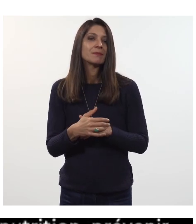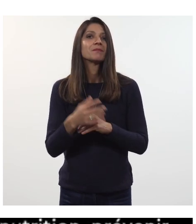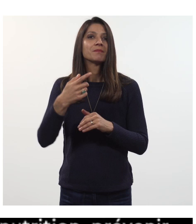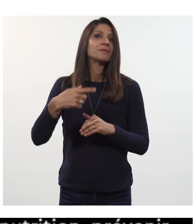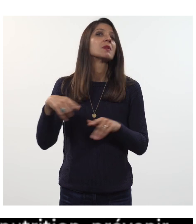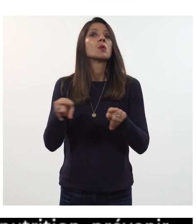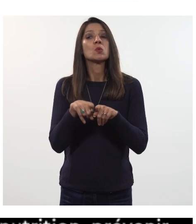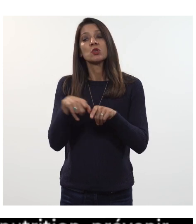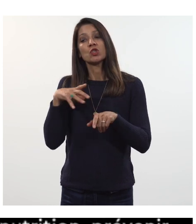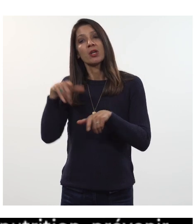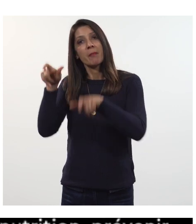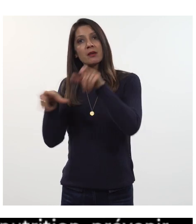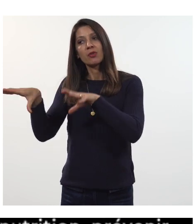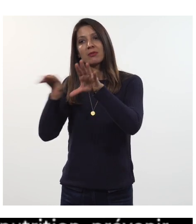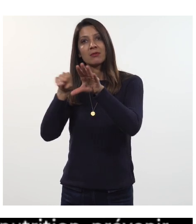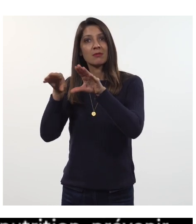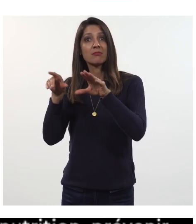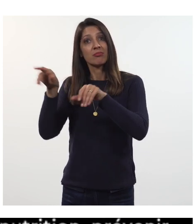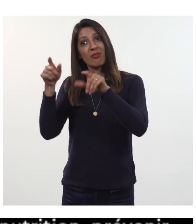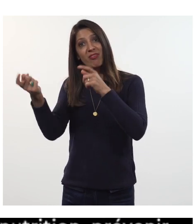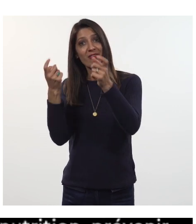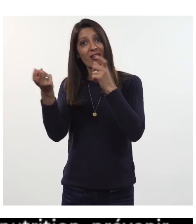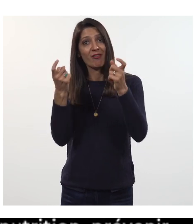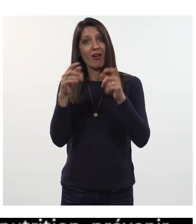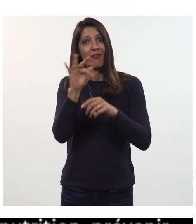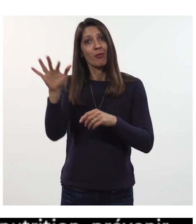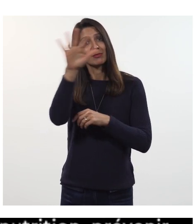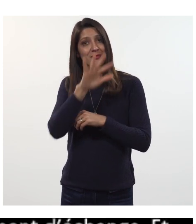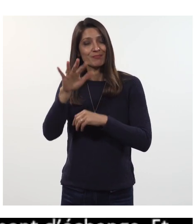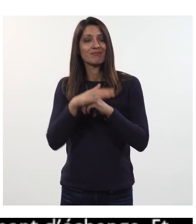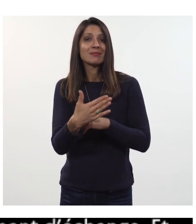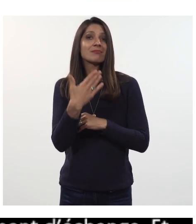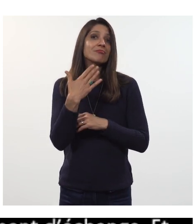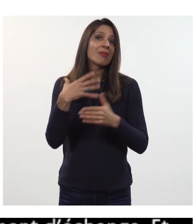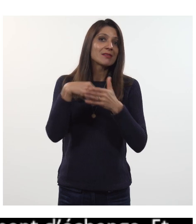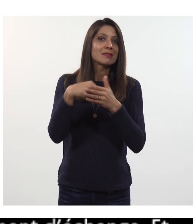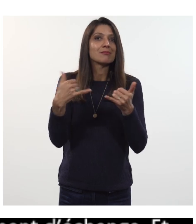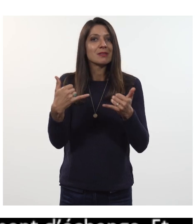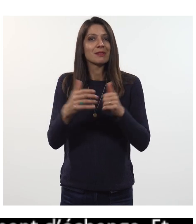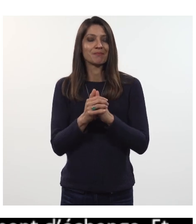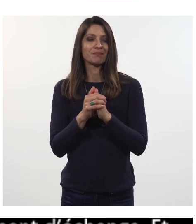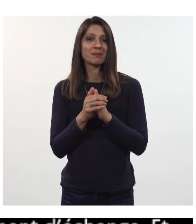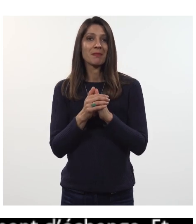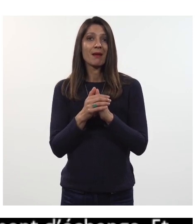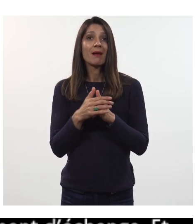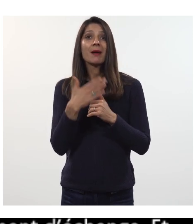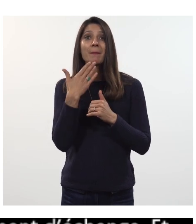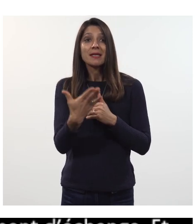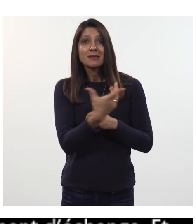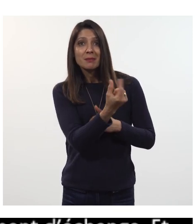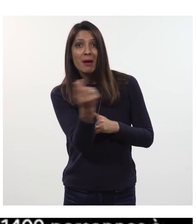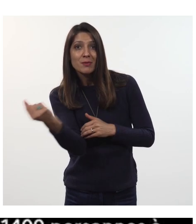des participants d'absolument partout en France. Merci donc à vous, merci à tous nos partenaires qui ont partagé l'information.